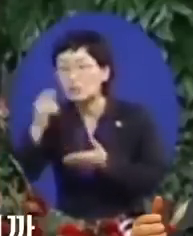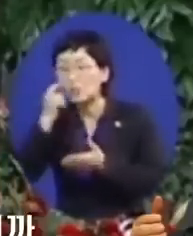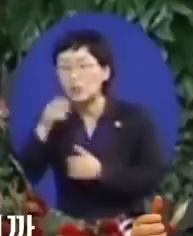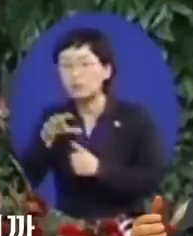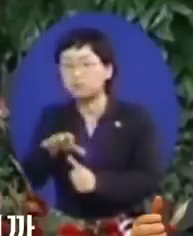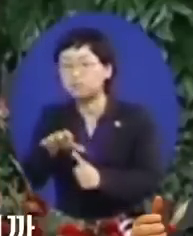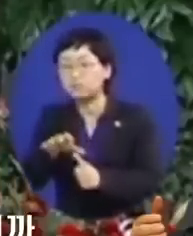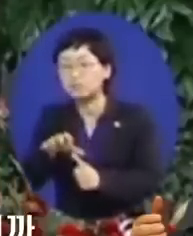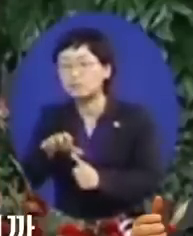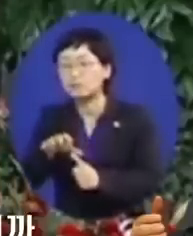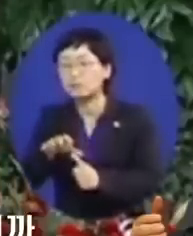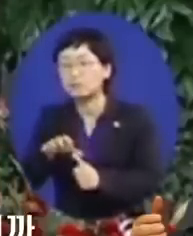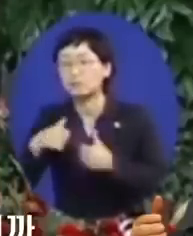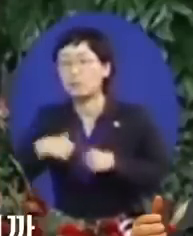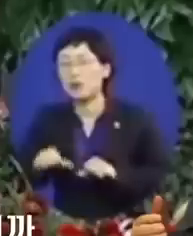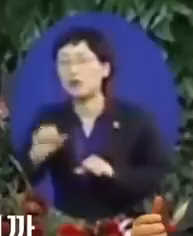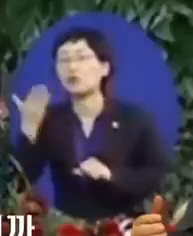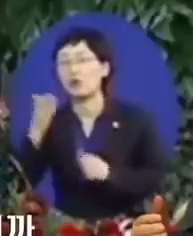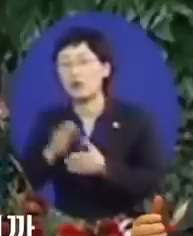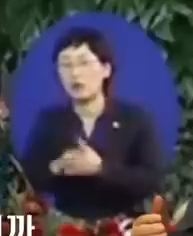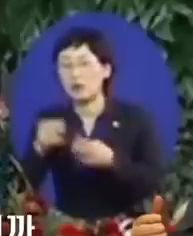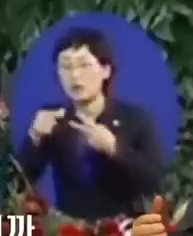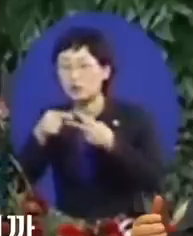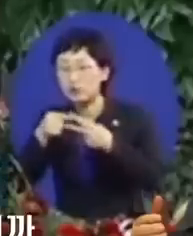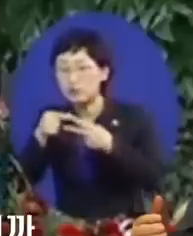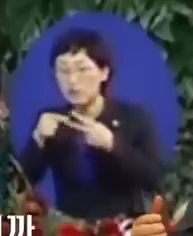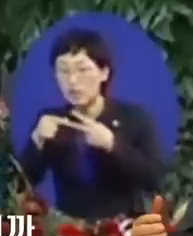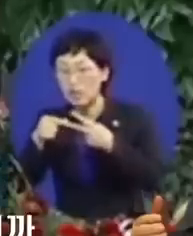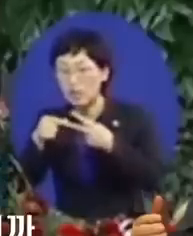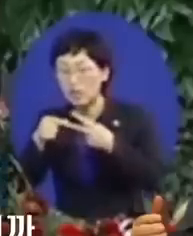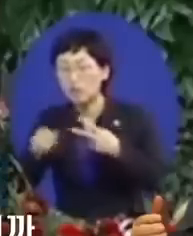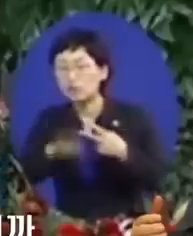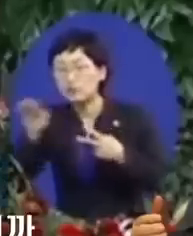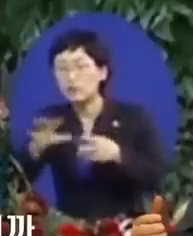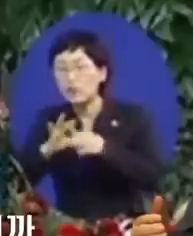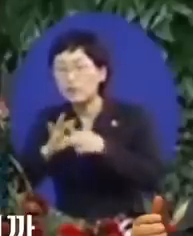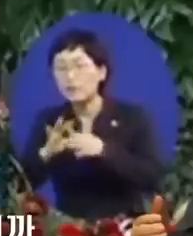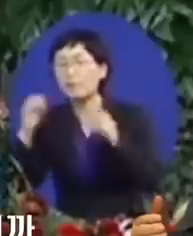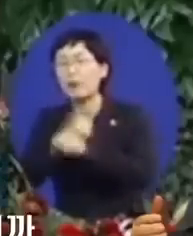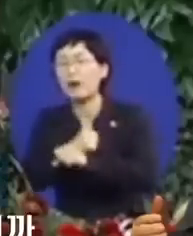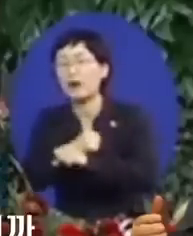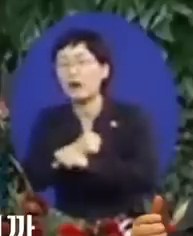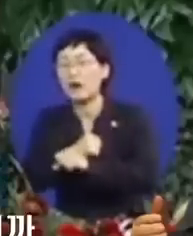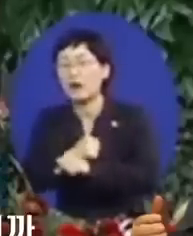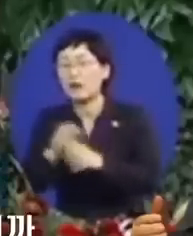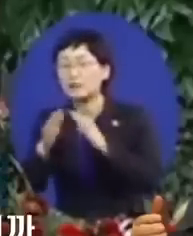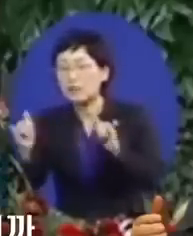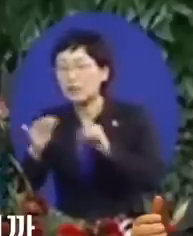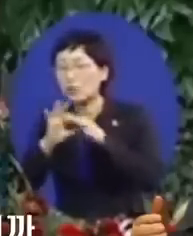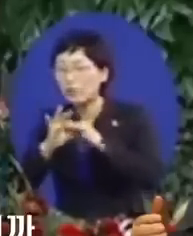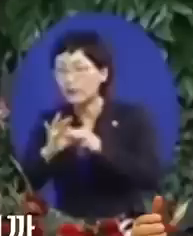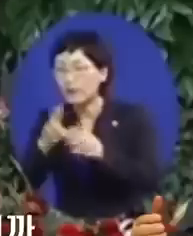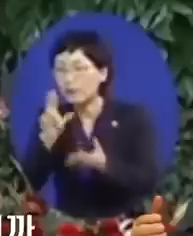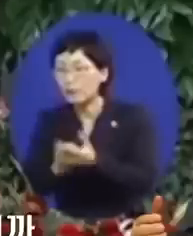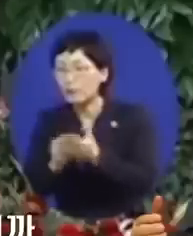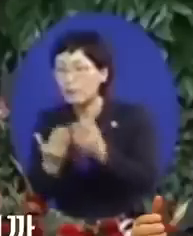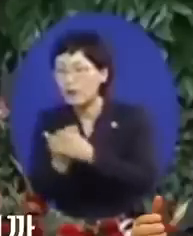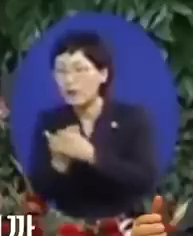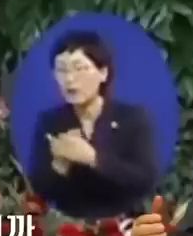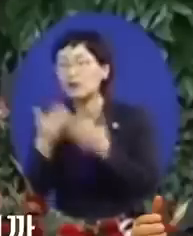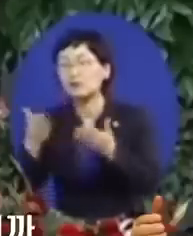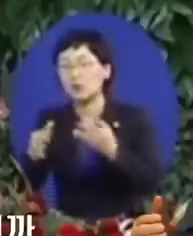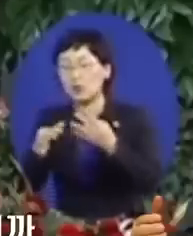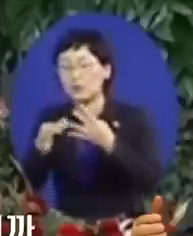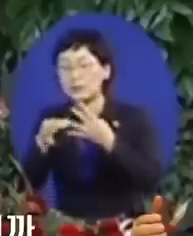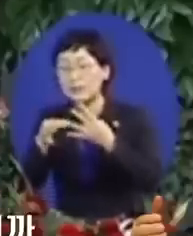만드는 것입니다. 둘째, 두려움은 우리의 관계를 파괴시킵니다. 두려움은 인간관계에 문제를 일으키는 것입니다.